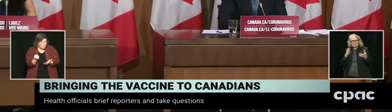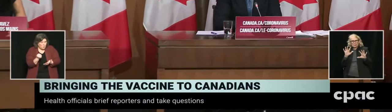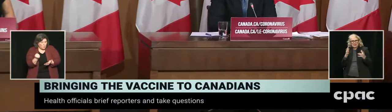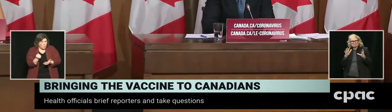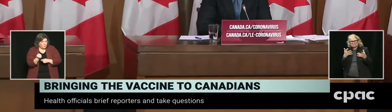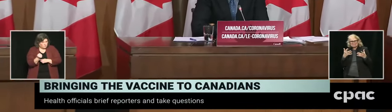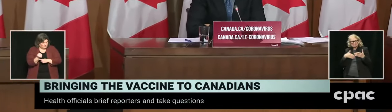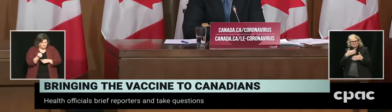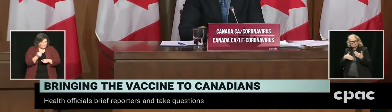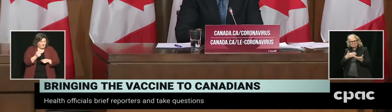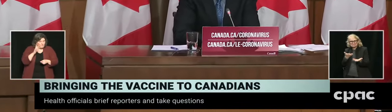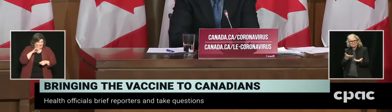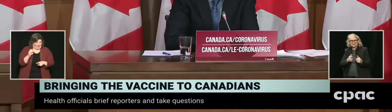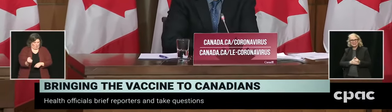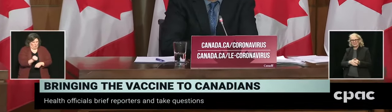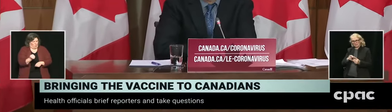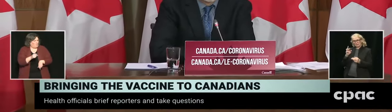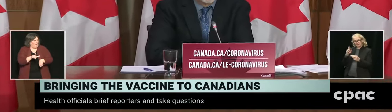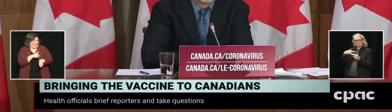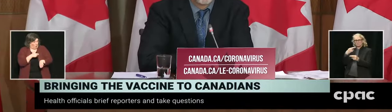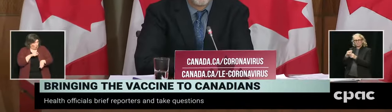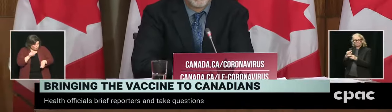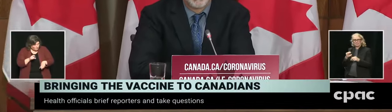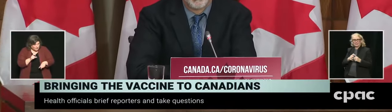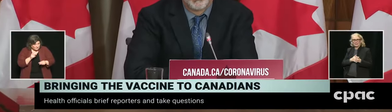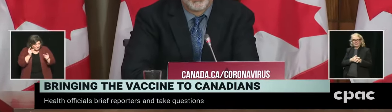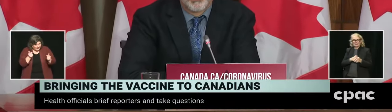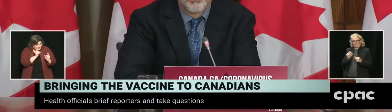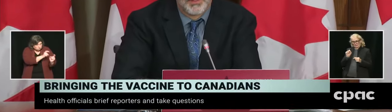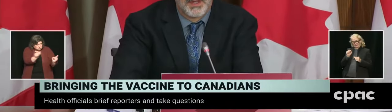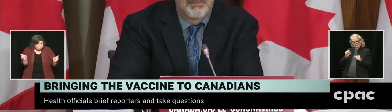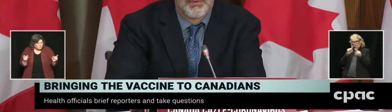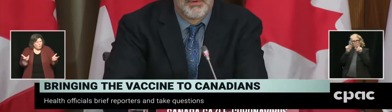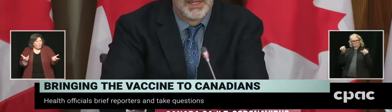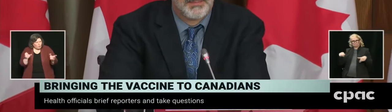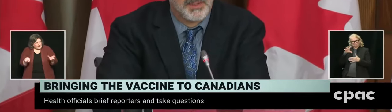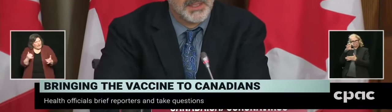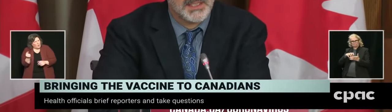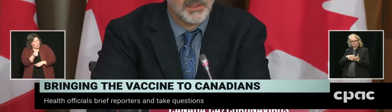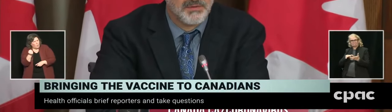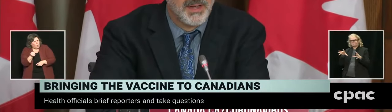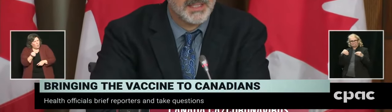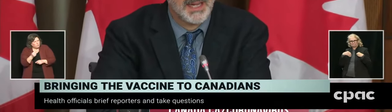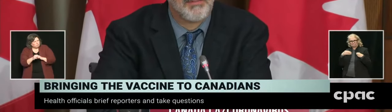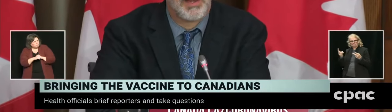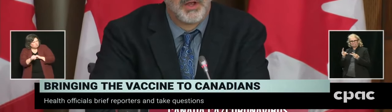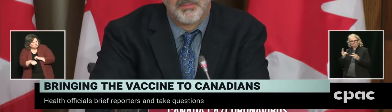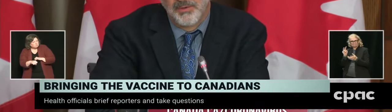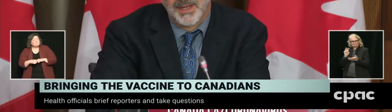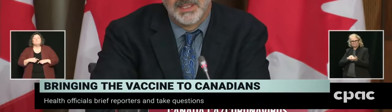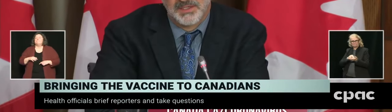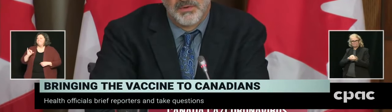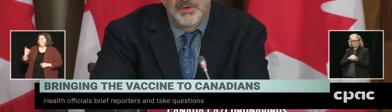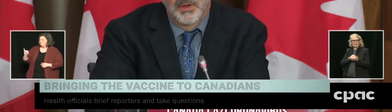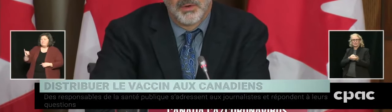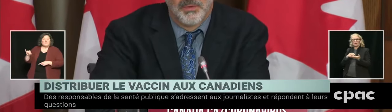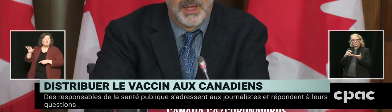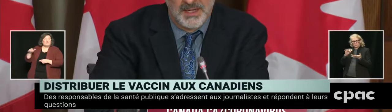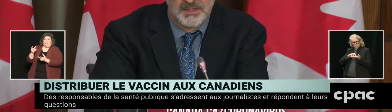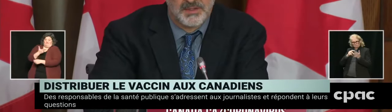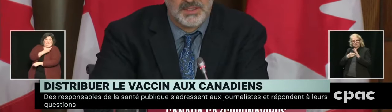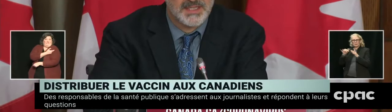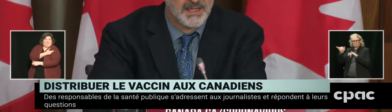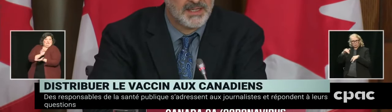Donc, pour répondre à votre question, l'arrêté d'urgence permet d'avoir, dans le fond, l'interprétation de vaccins avant leur approbation